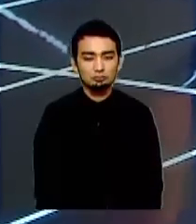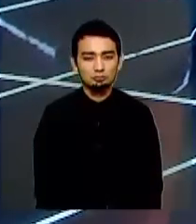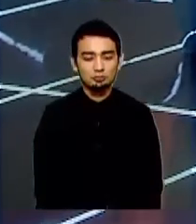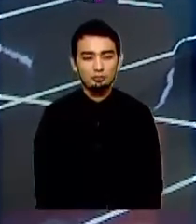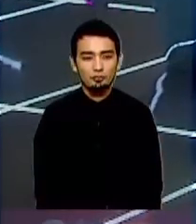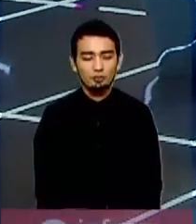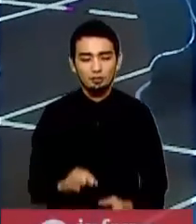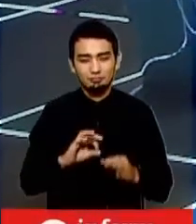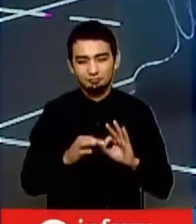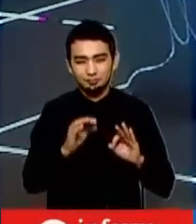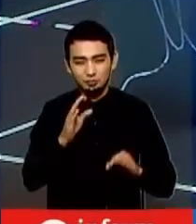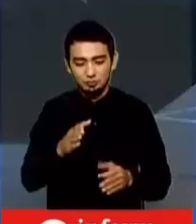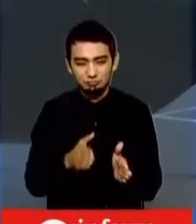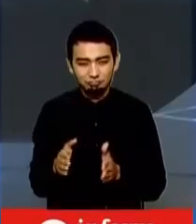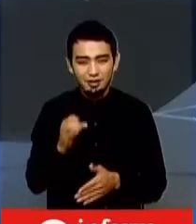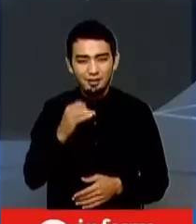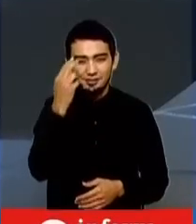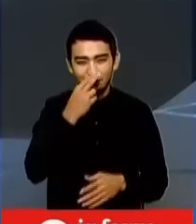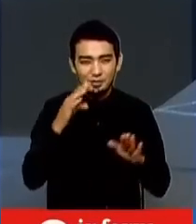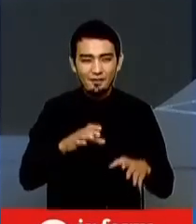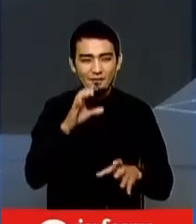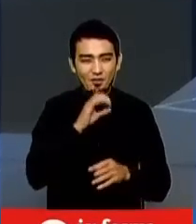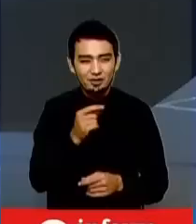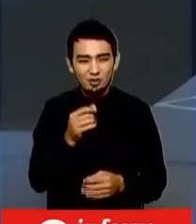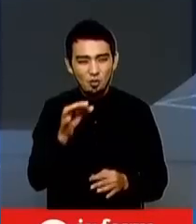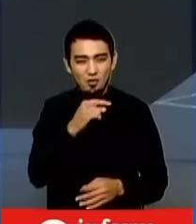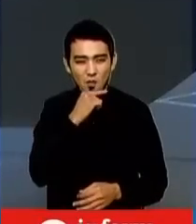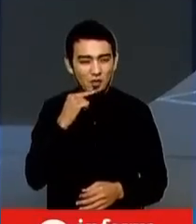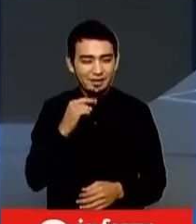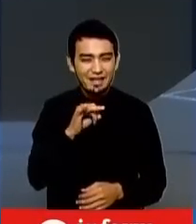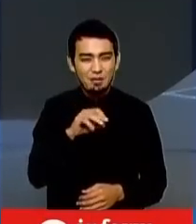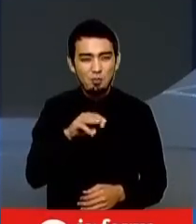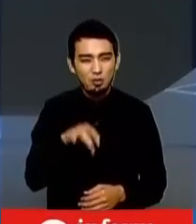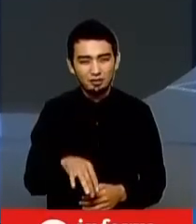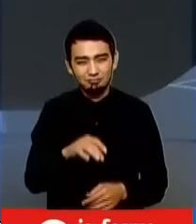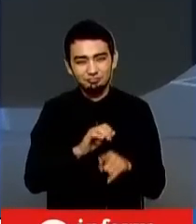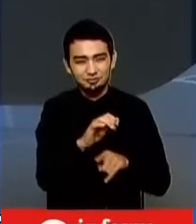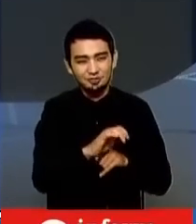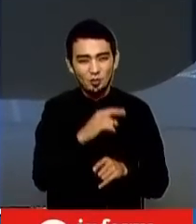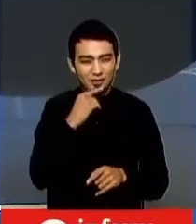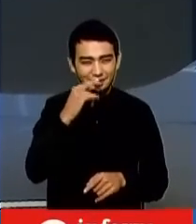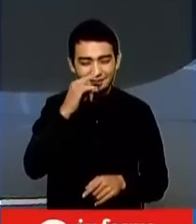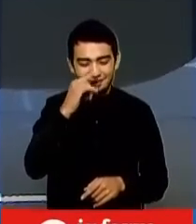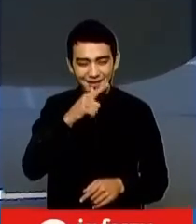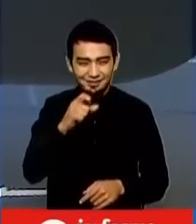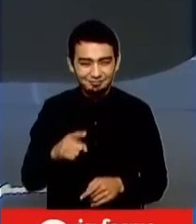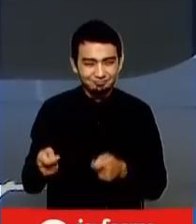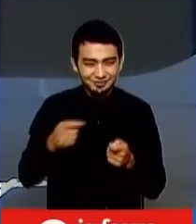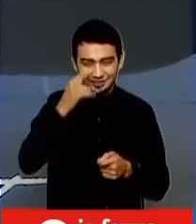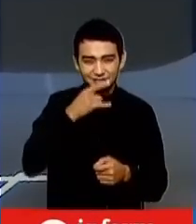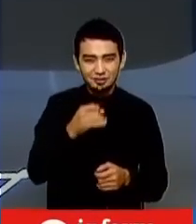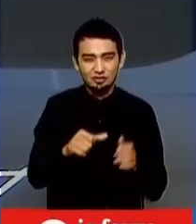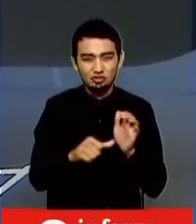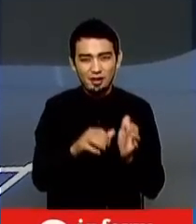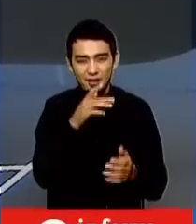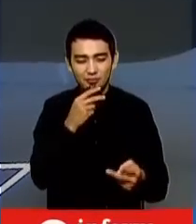Я обо всем по порядку. В Астане за хищение средств при импорте российского газа бизнесмена Кайрата Буранбаева приговорили к 6 годам